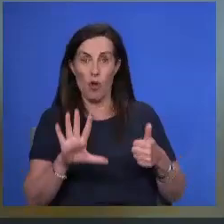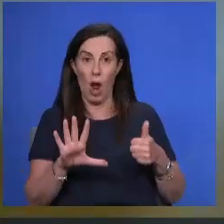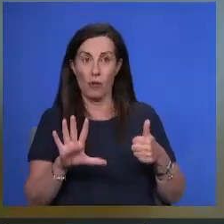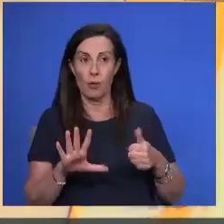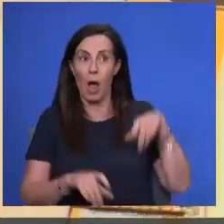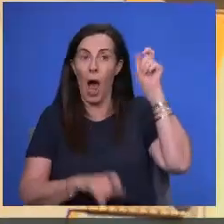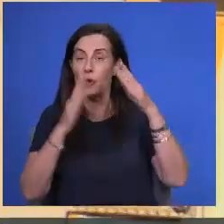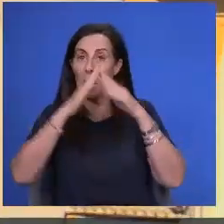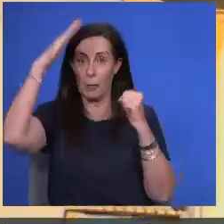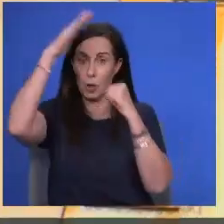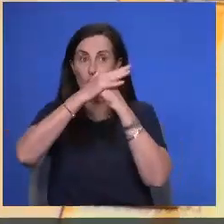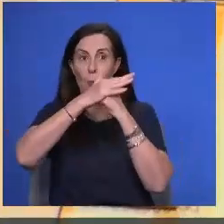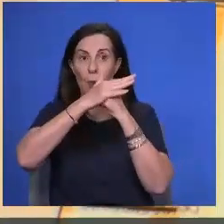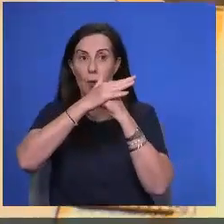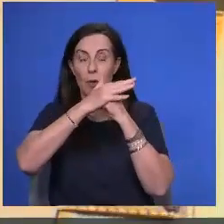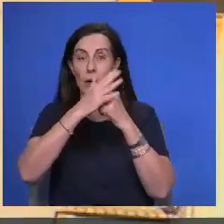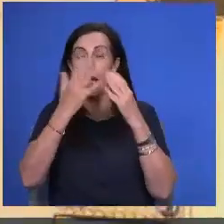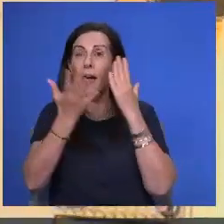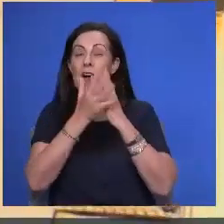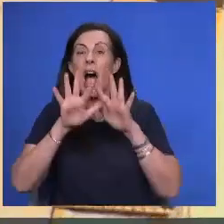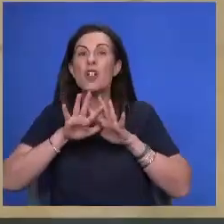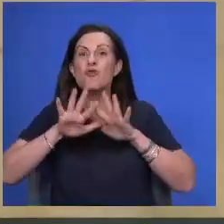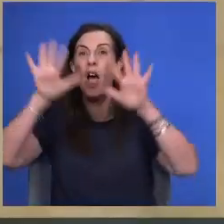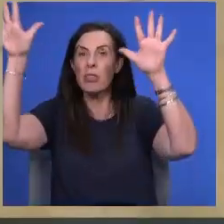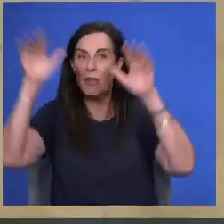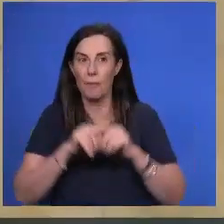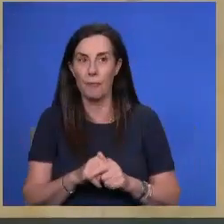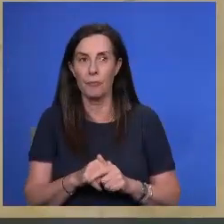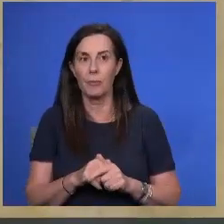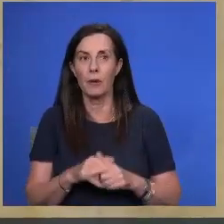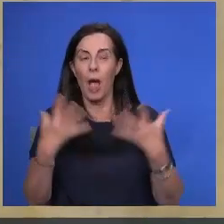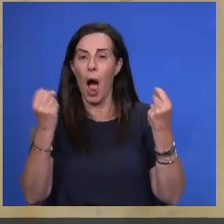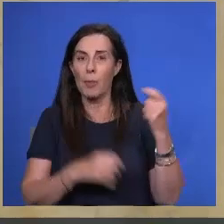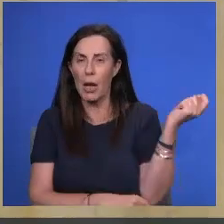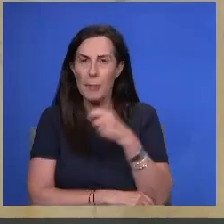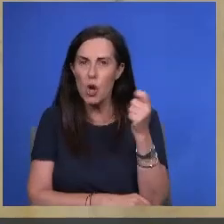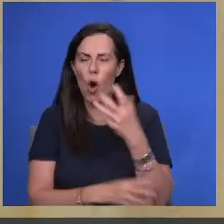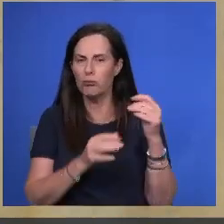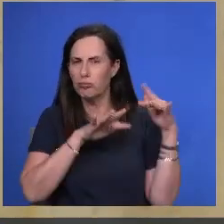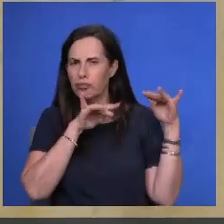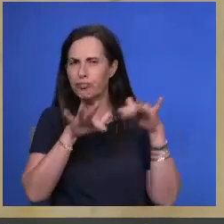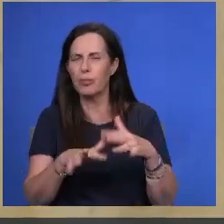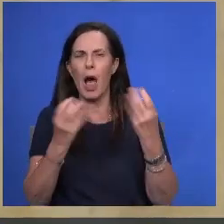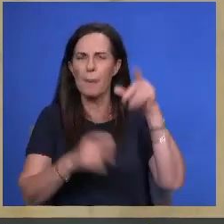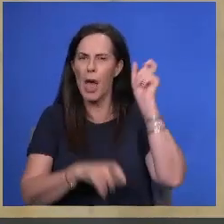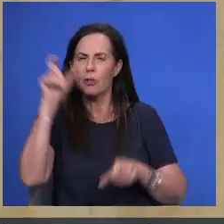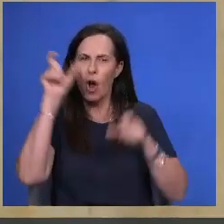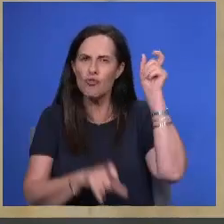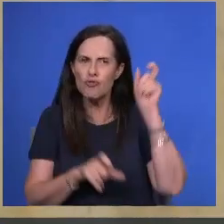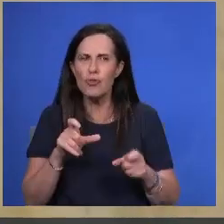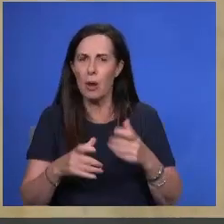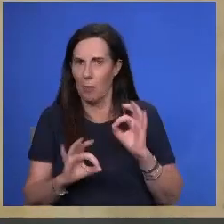דיירי הקומה העליונה בבניין שאליה הגיע כל העשן. הרבה כבאיות, הרבה אנשים